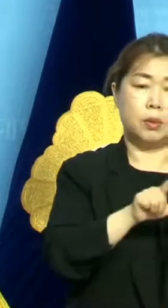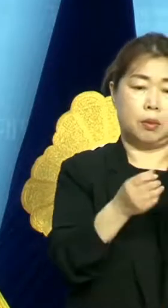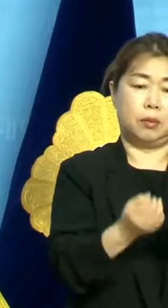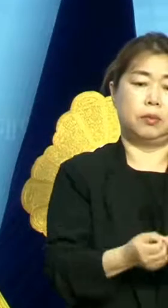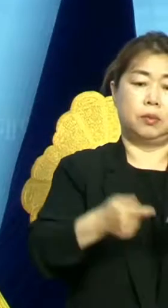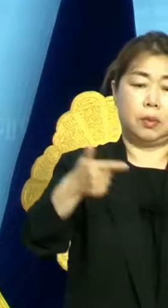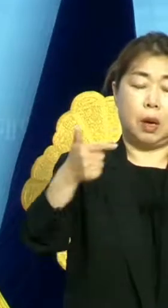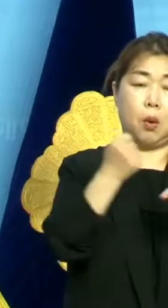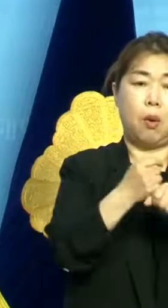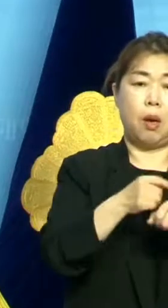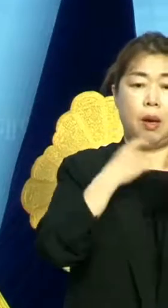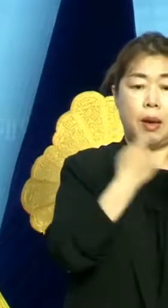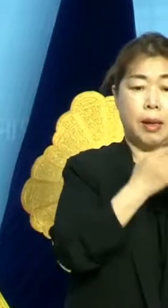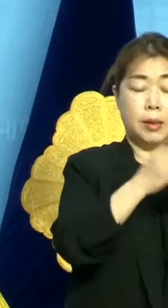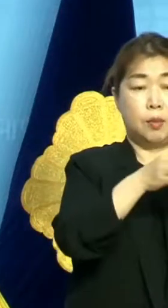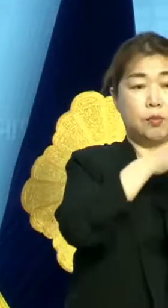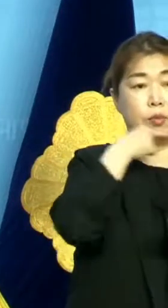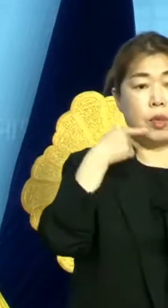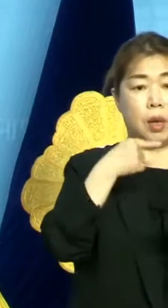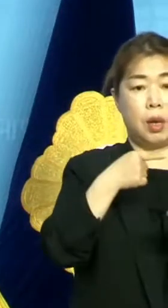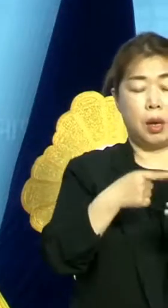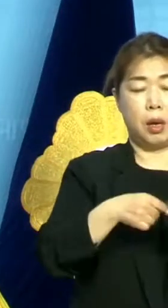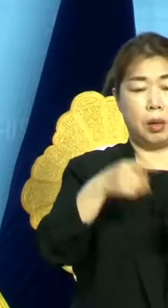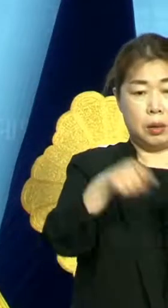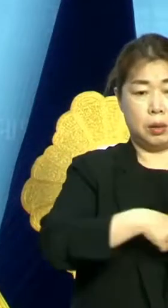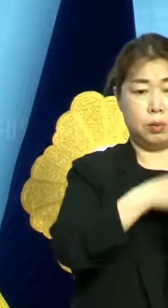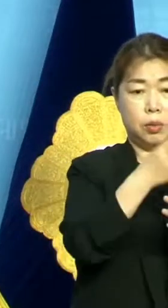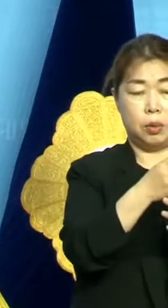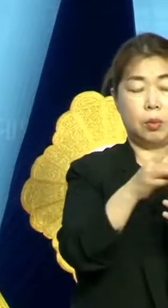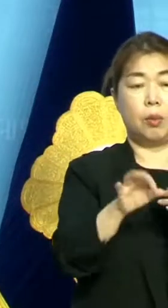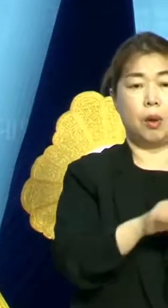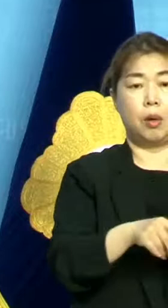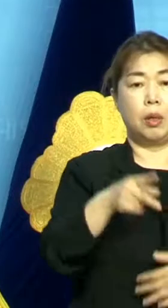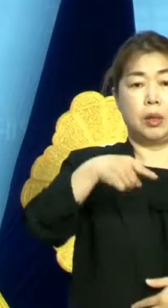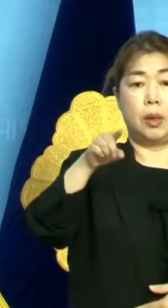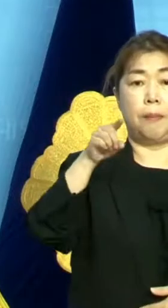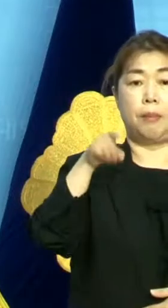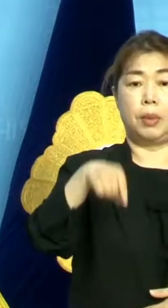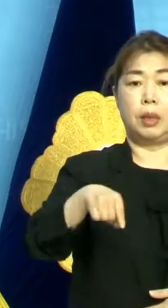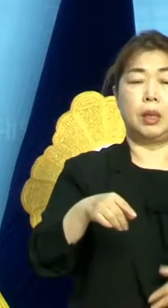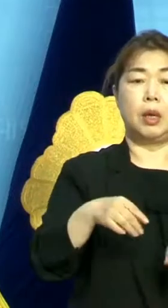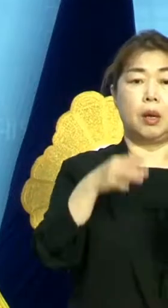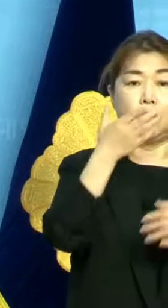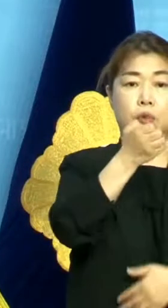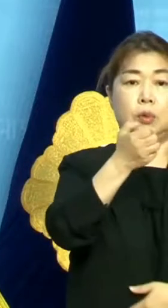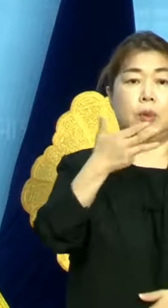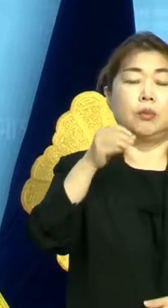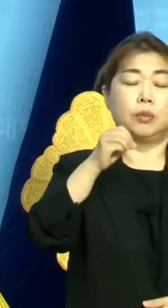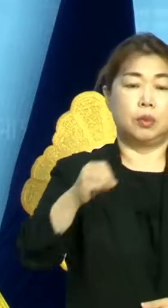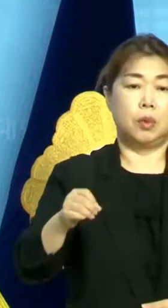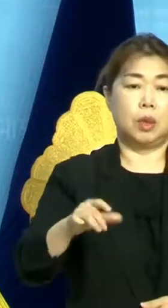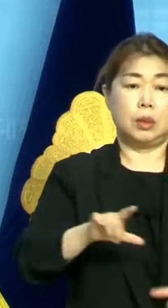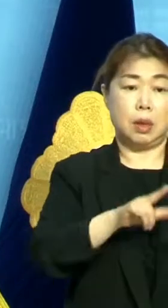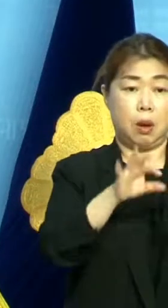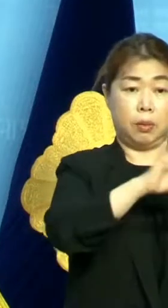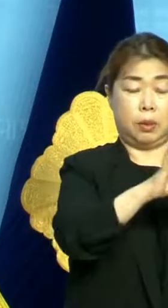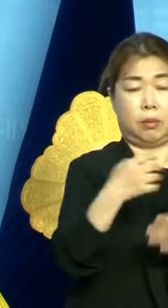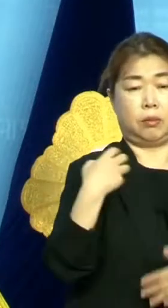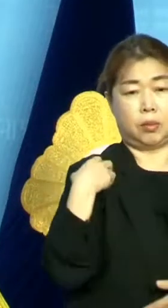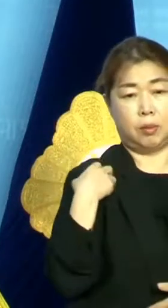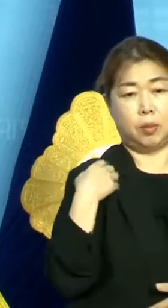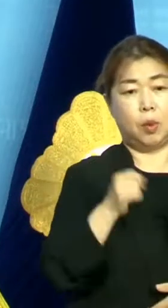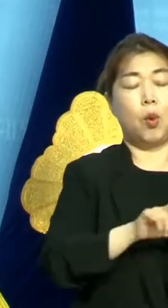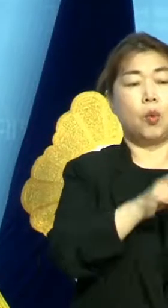가계부채는 올해 1분기 gdp 에 98% 를 기록했습니다 생활비 보담 노동 소득 감소